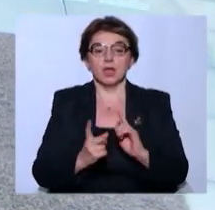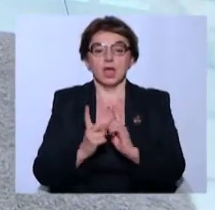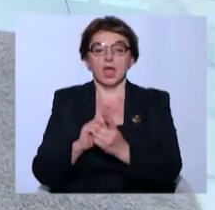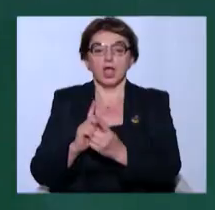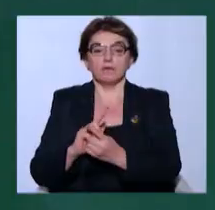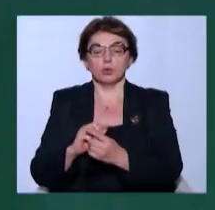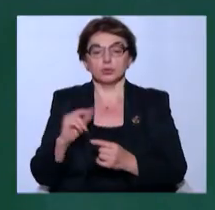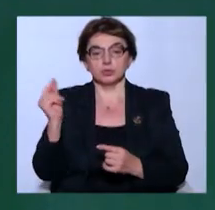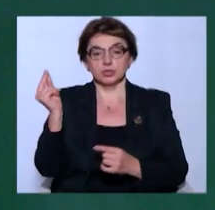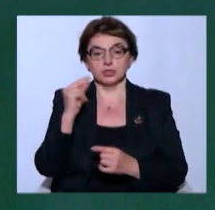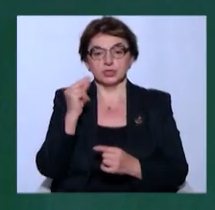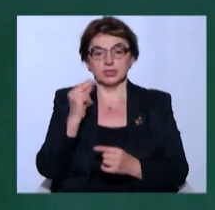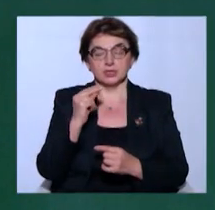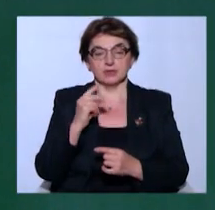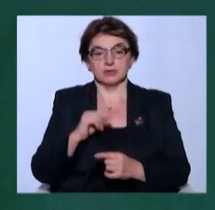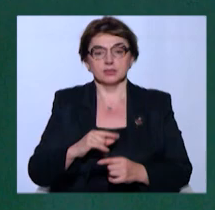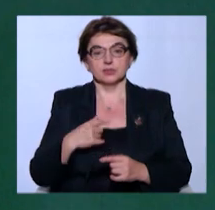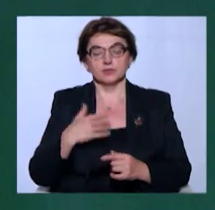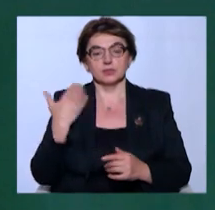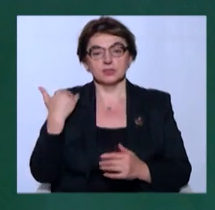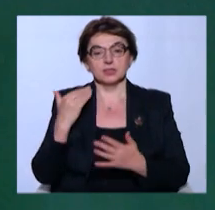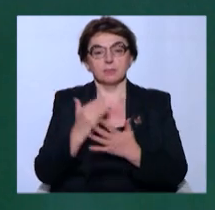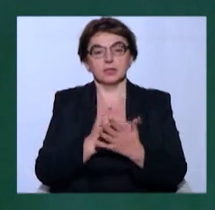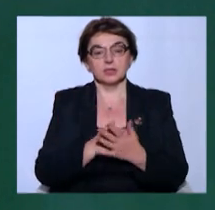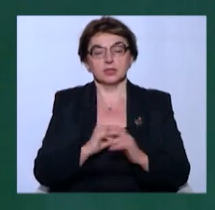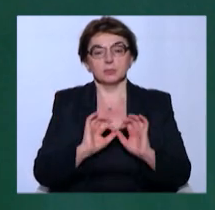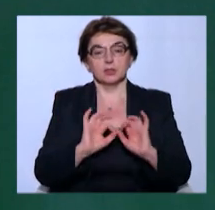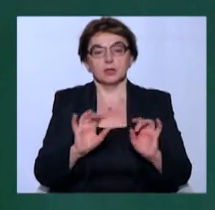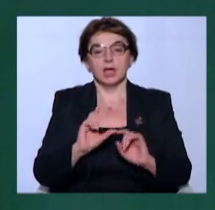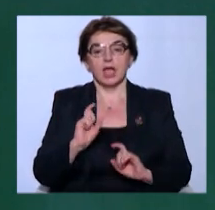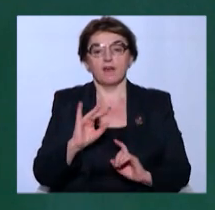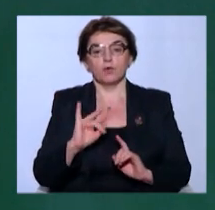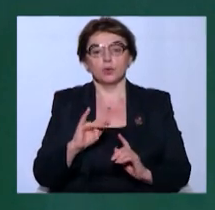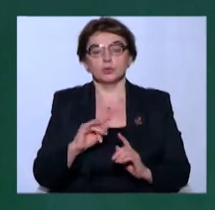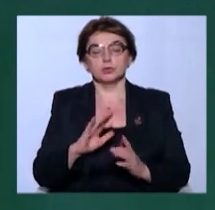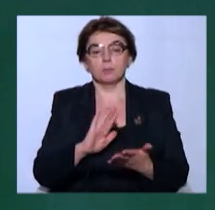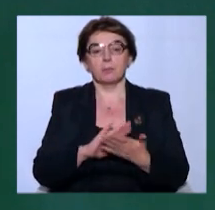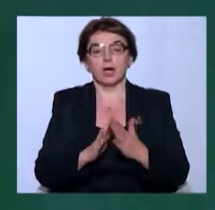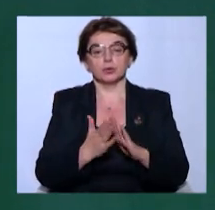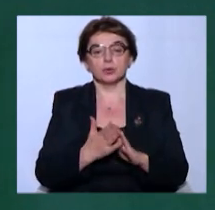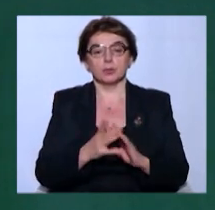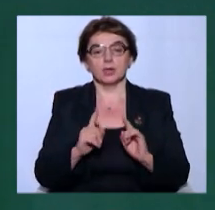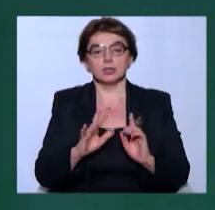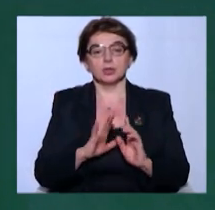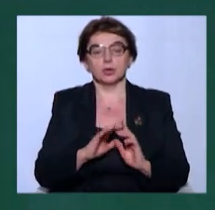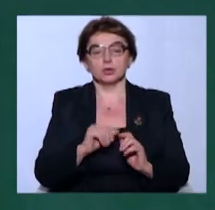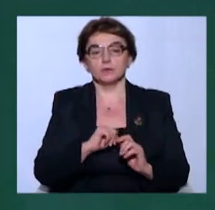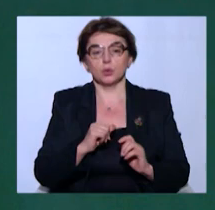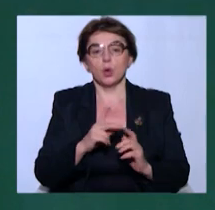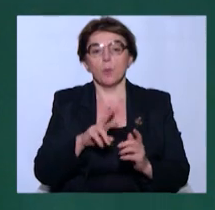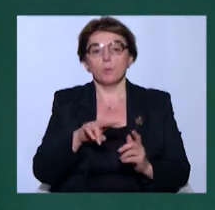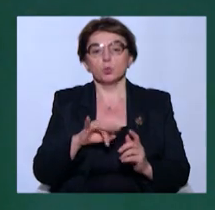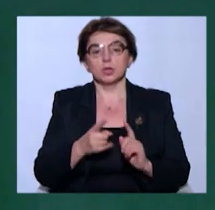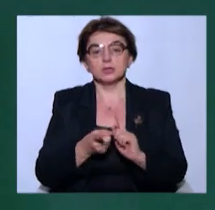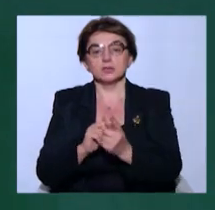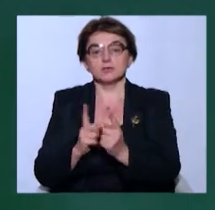შესწავლას. ჩვენ წინა მეცადინეობაზე განვიხილეთ ევოლუციის ფაქტორები, ეს იყო მუტაციური ცვალებადობა